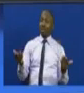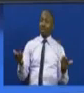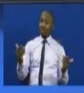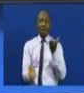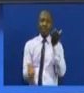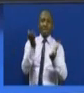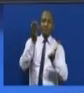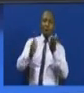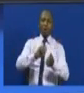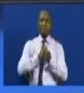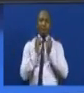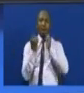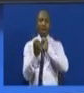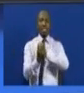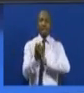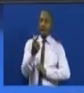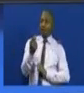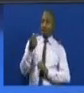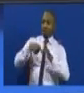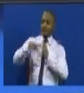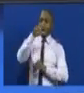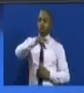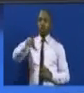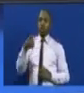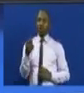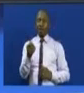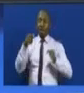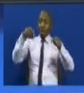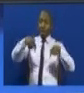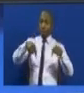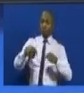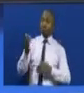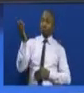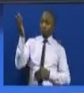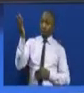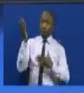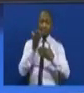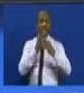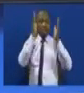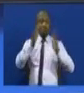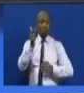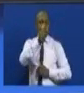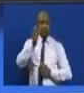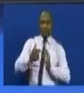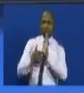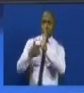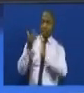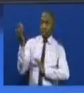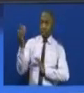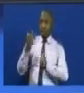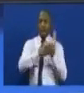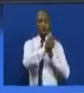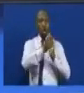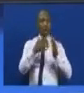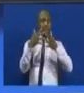viwango vya kubadilisha fedha katika soko la fedha hii leo. Kwa mujibu wa Benki Kuu ya Tanzania, tunaona dola ya